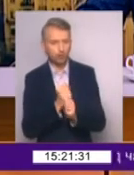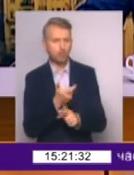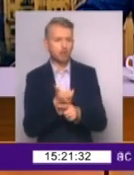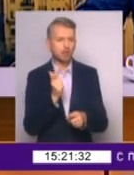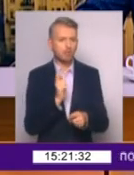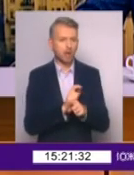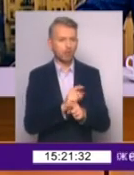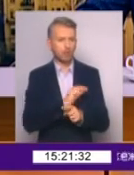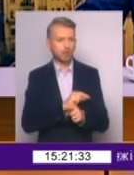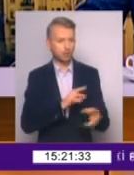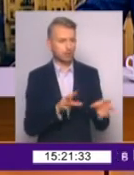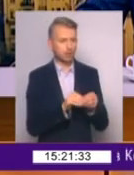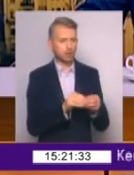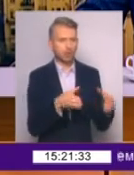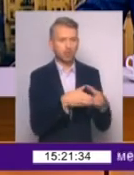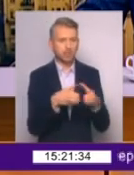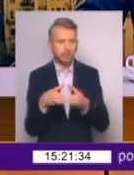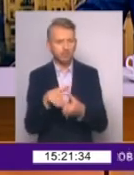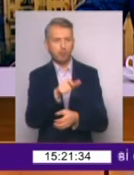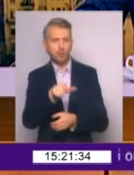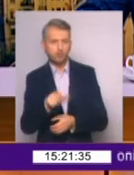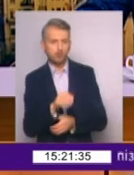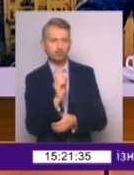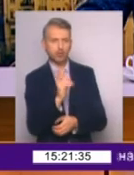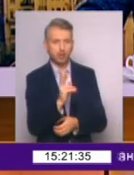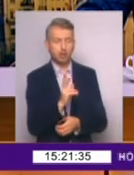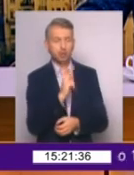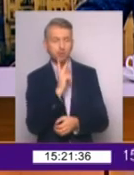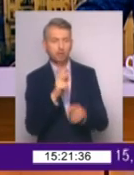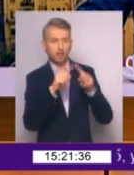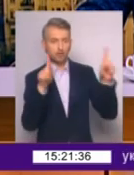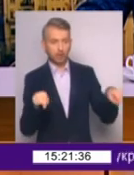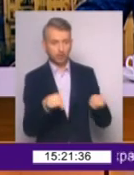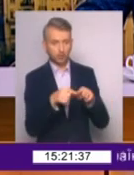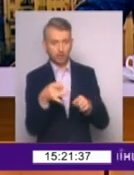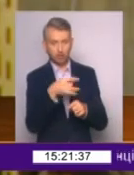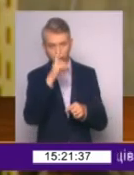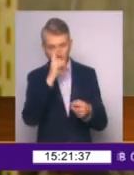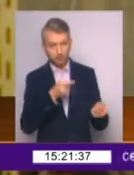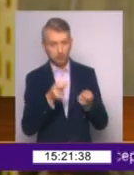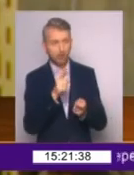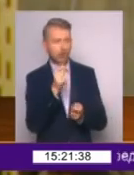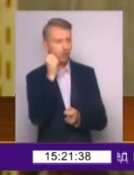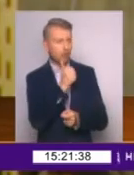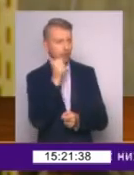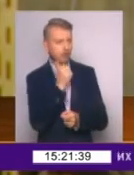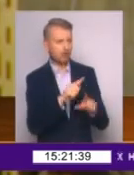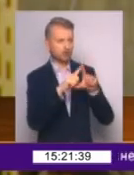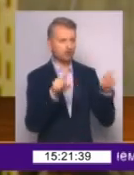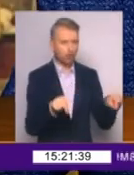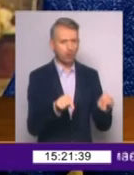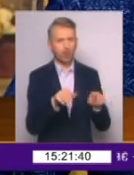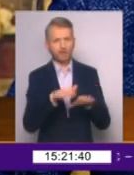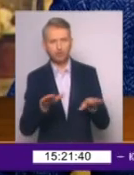з колективами, з людьми, ЖЕКами. От, якщо подивитися сторінку районної державної адміністрації, то він практично щоденно школа, садочок,